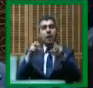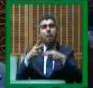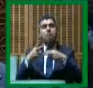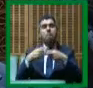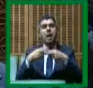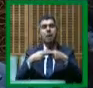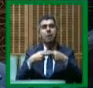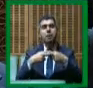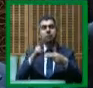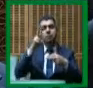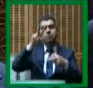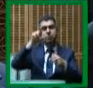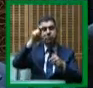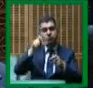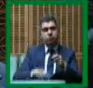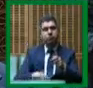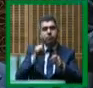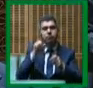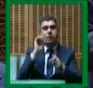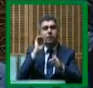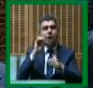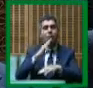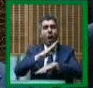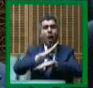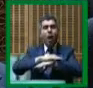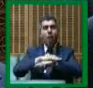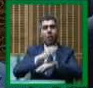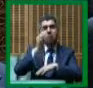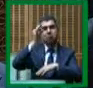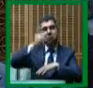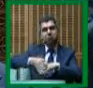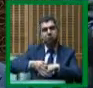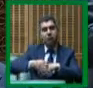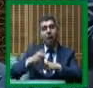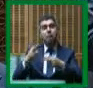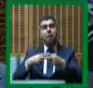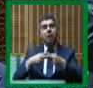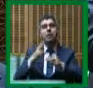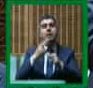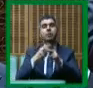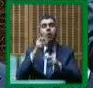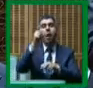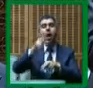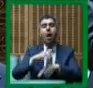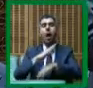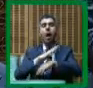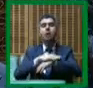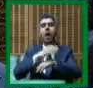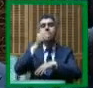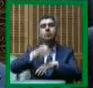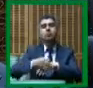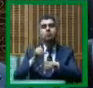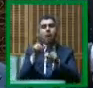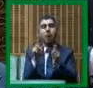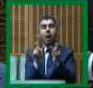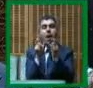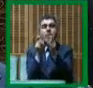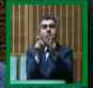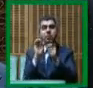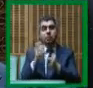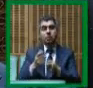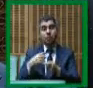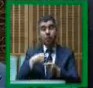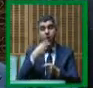مستوى الأمانة، على مستوى السلوك والأخلاق، على مستوى تقديم الخدمات الجيدة أمام، انظروا